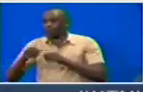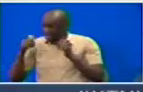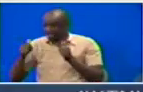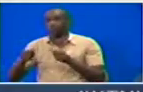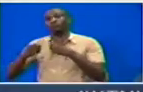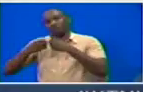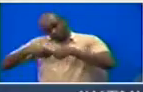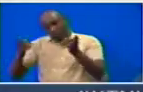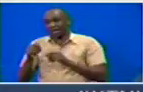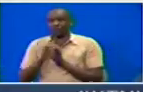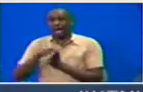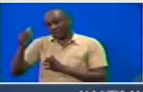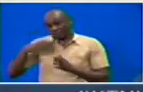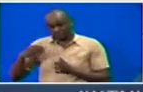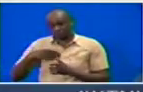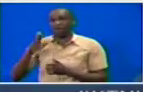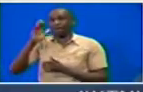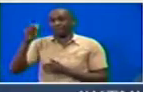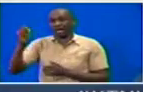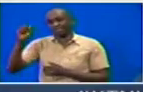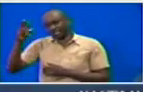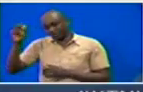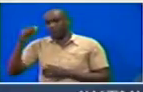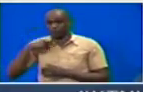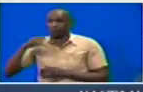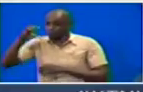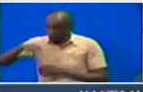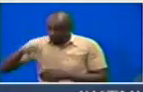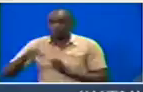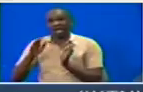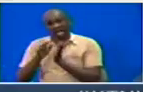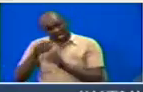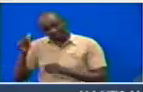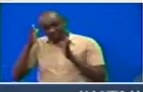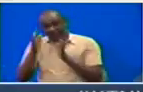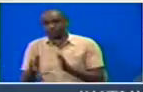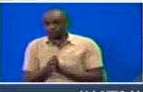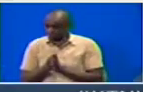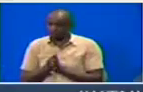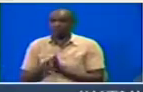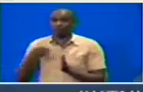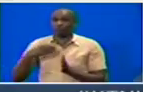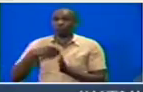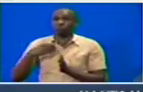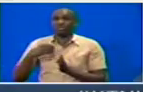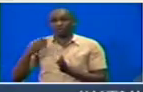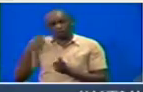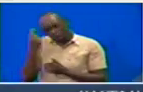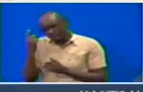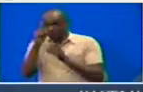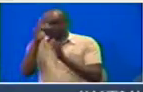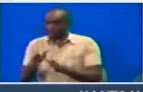na Mirei Basirwa from Congo. Nimeimba na watu, nimeimba hata na Danshila, msaada wangu. Kwa hivyo sio Christina peke